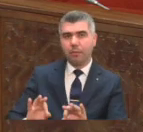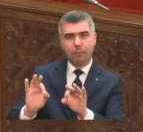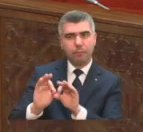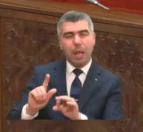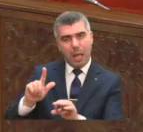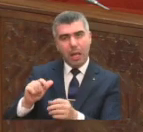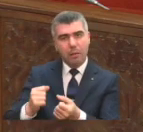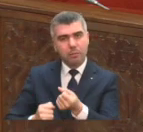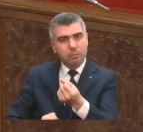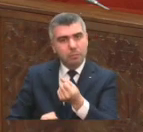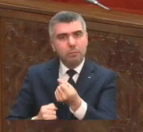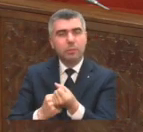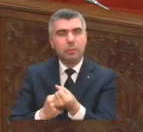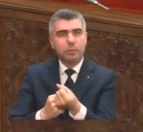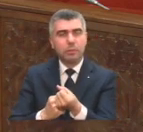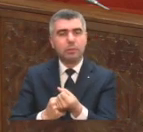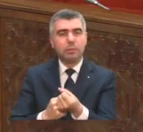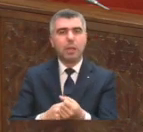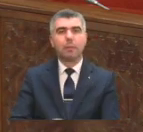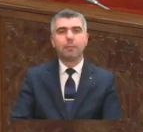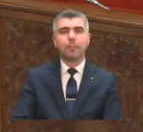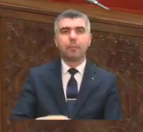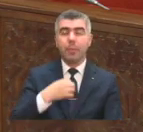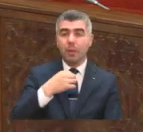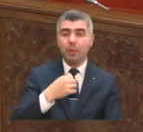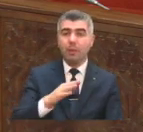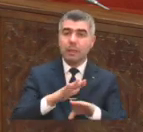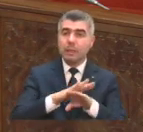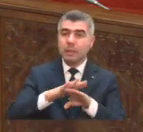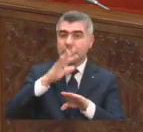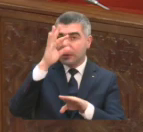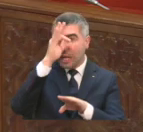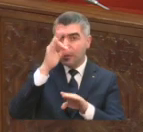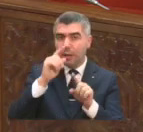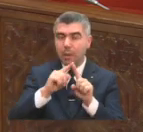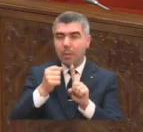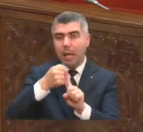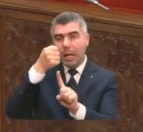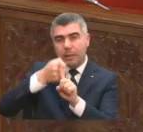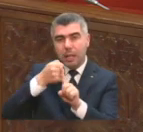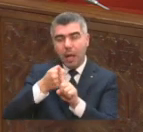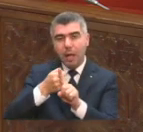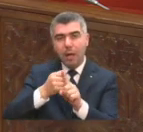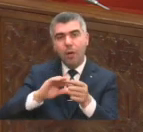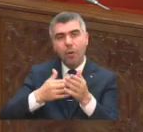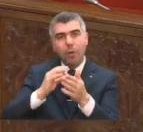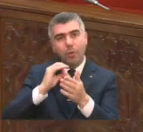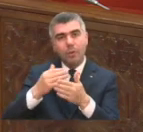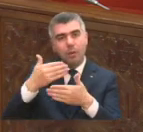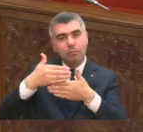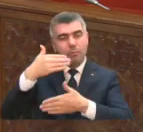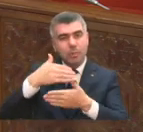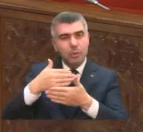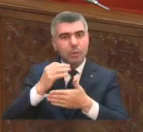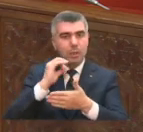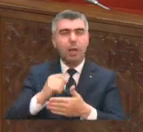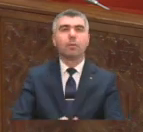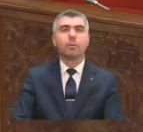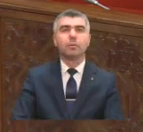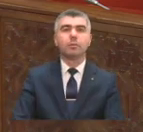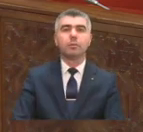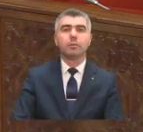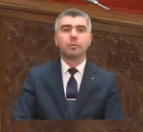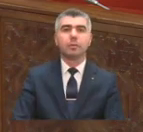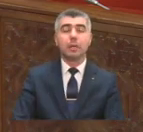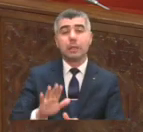الاهتمام. وعلى سبيل الذكر انه كما جات هذه السياسه ديال الاصلاح اليوم كترتكز على سياسه ديال القرب، راه